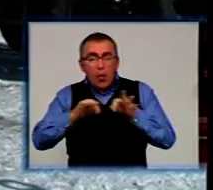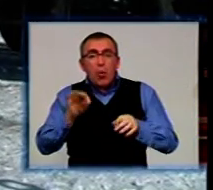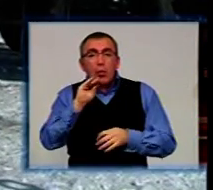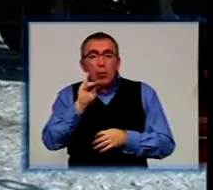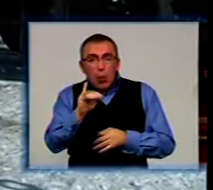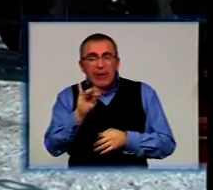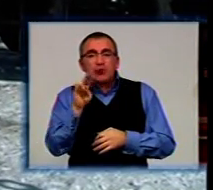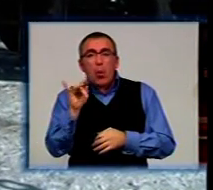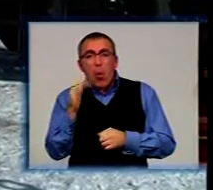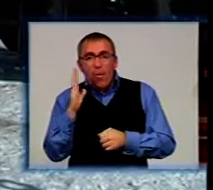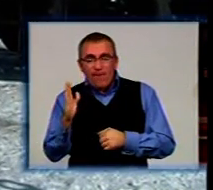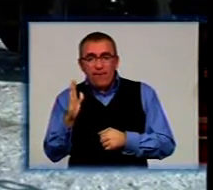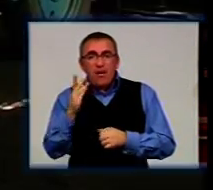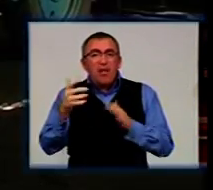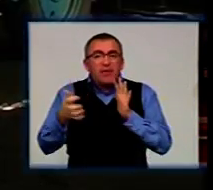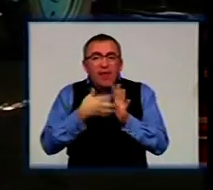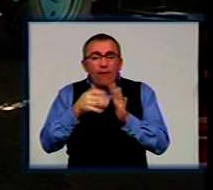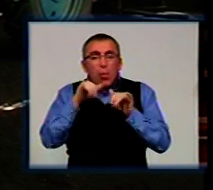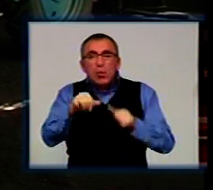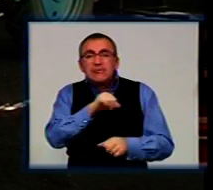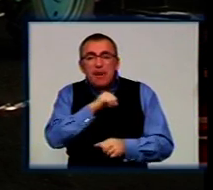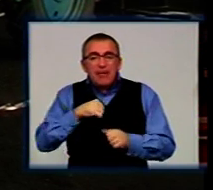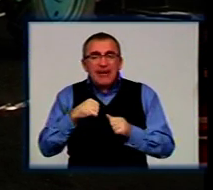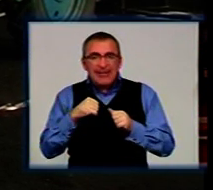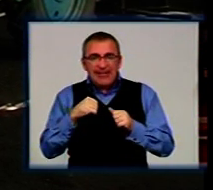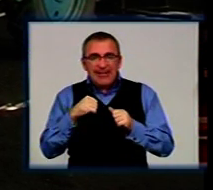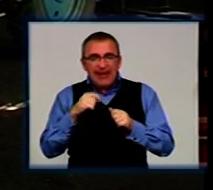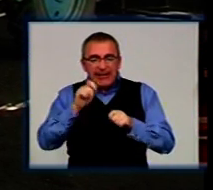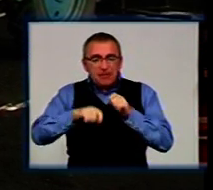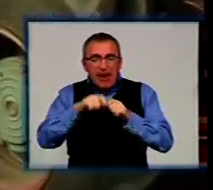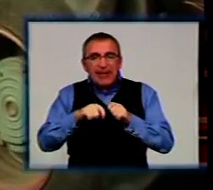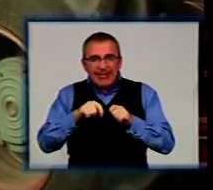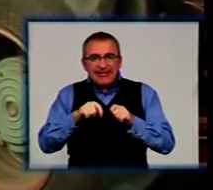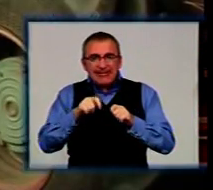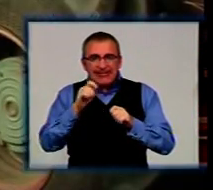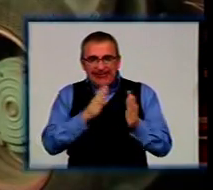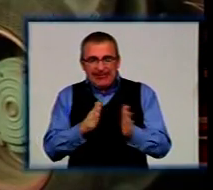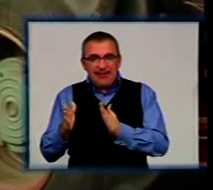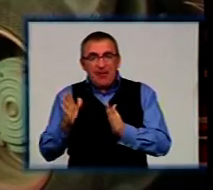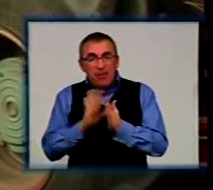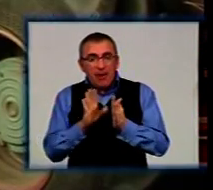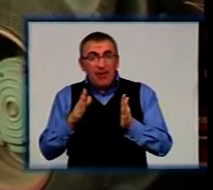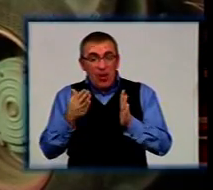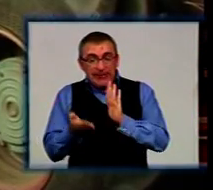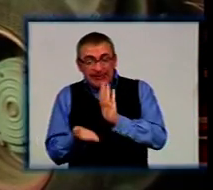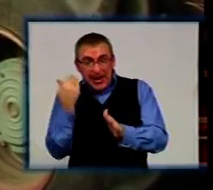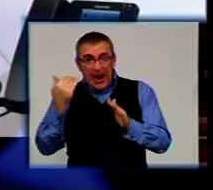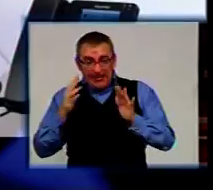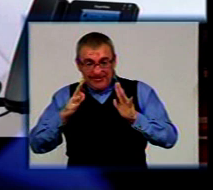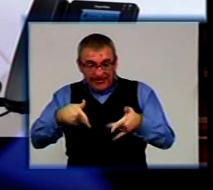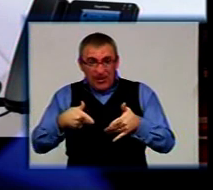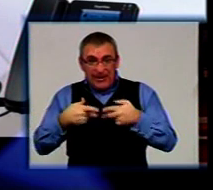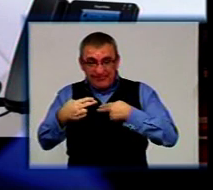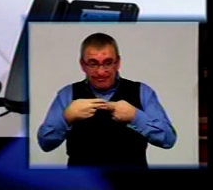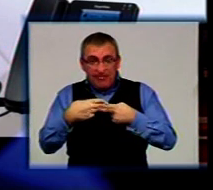Цоколов. Фермер нарікає на недоліки у самій системі інспекції. Як приклад, говорить, зняти з обліку техніку дорожче, ніж її утримувати.